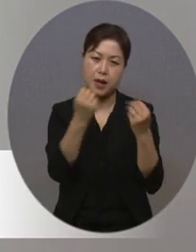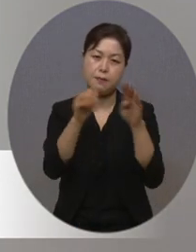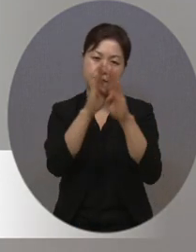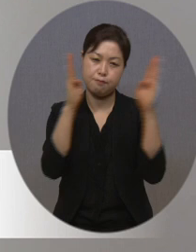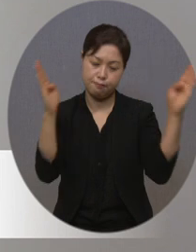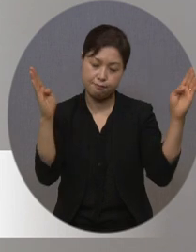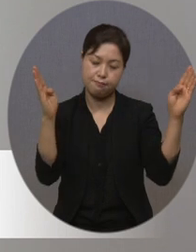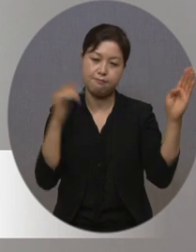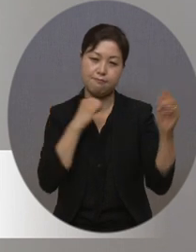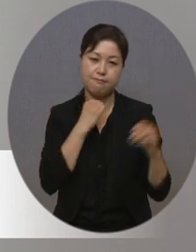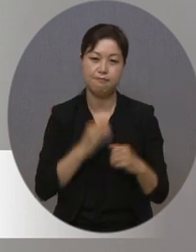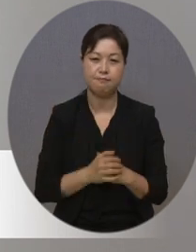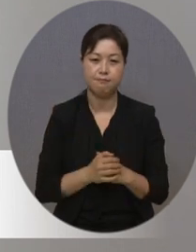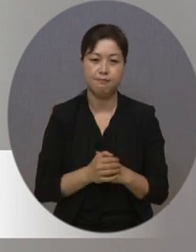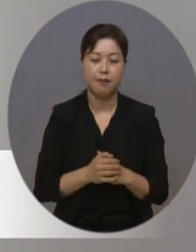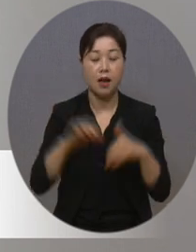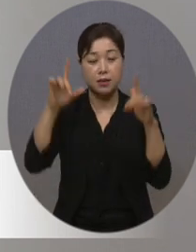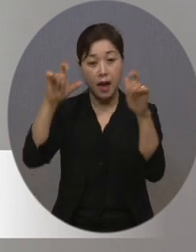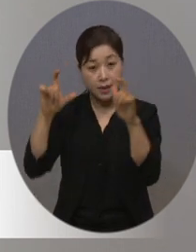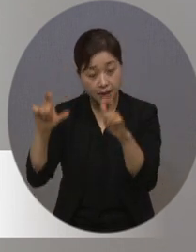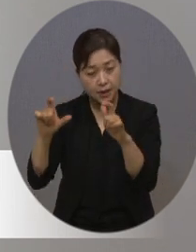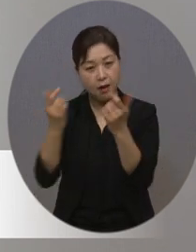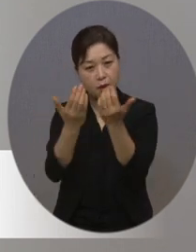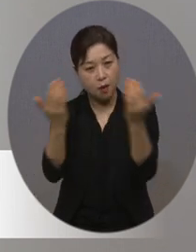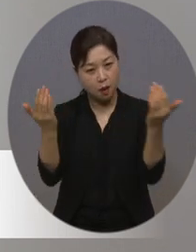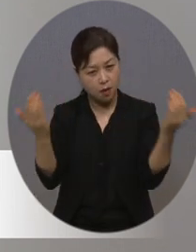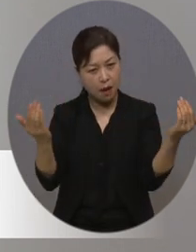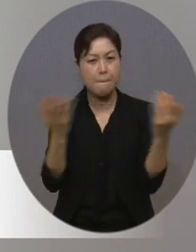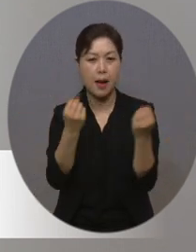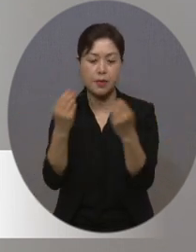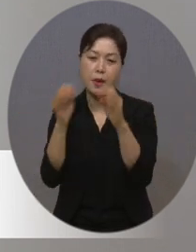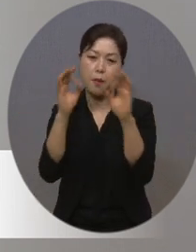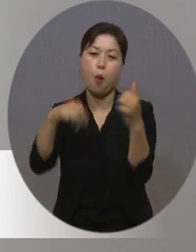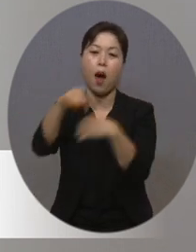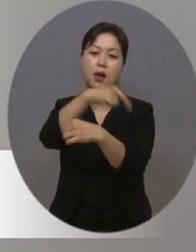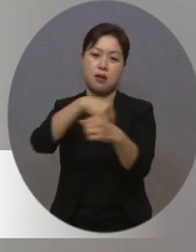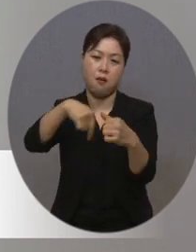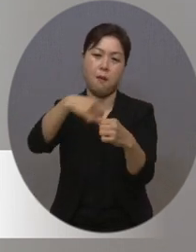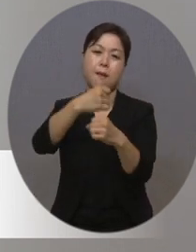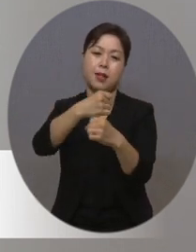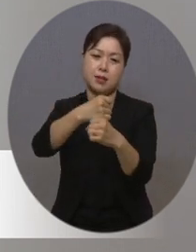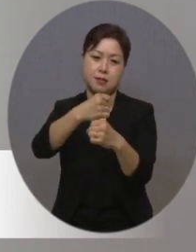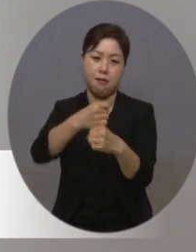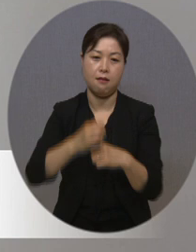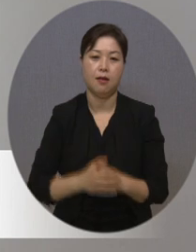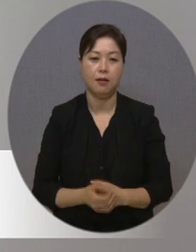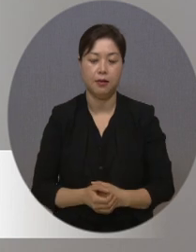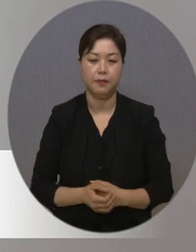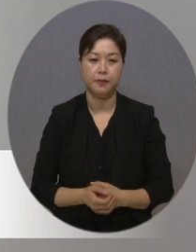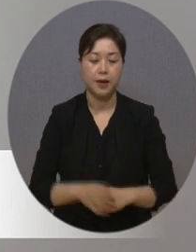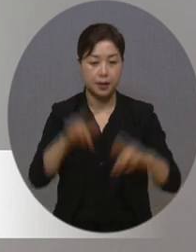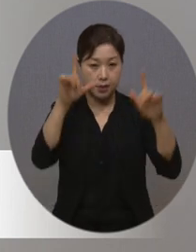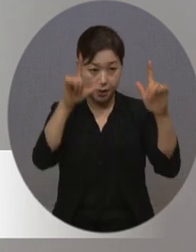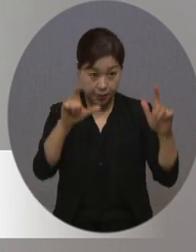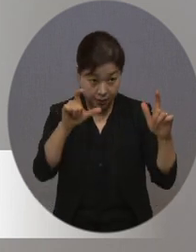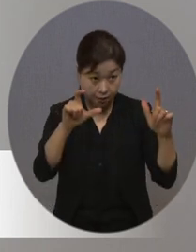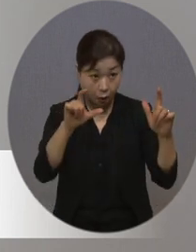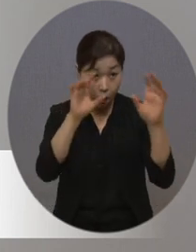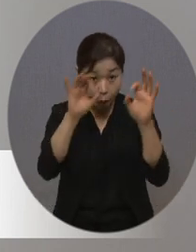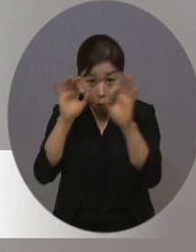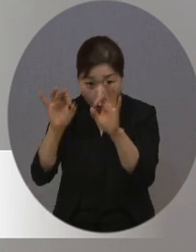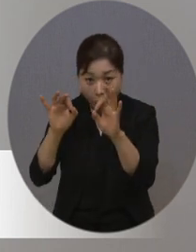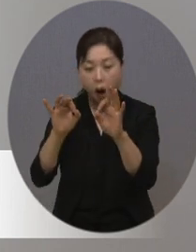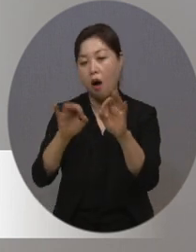아침 작품들을 쉽게 볼 수 있는 환경이 좀 더 좀 조성이 되어서 좀 더 많은 사람들에게 이 사진으로 우리 주변 생활환경을